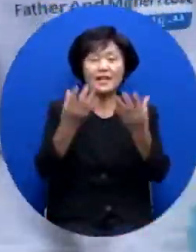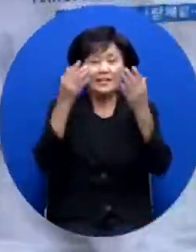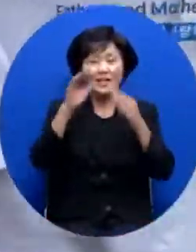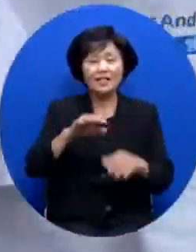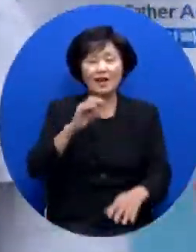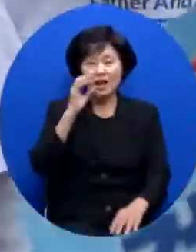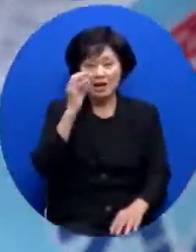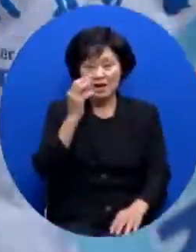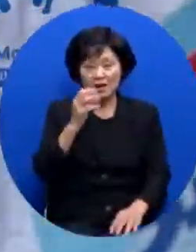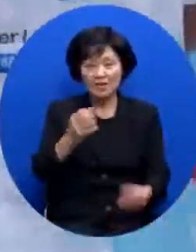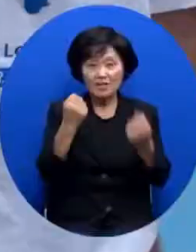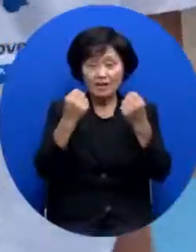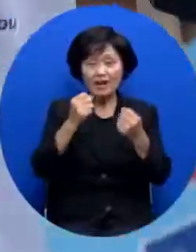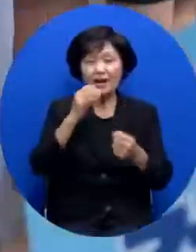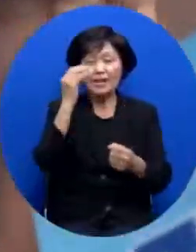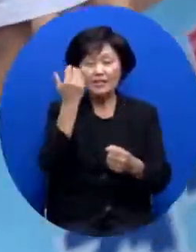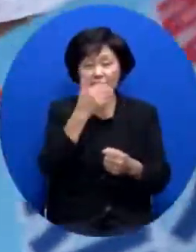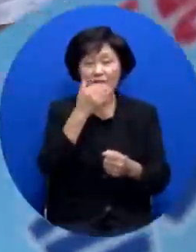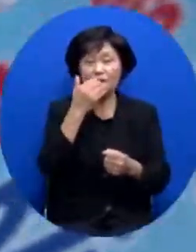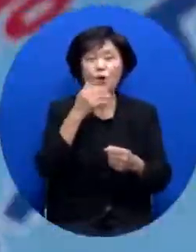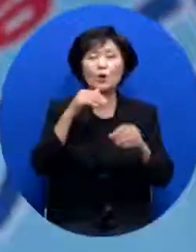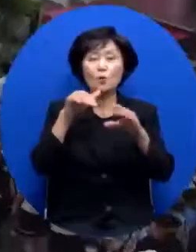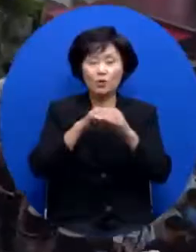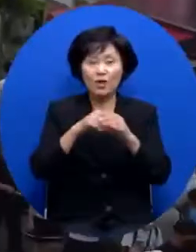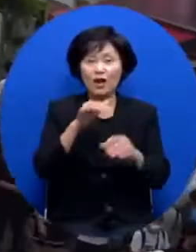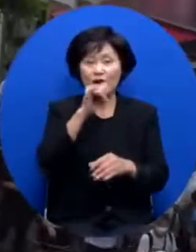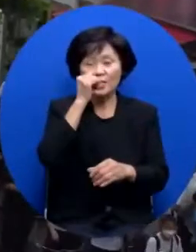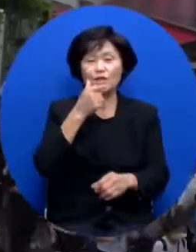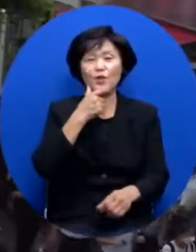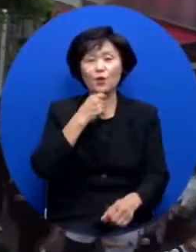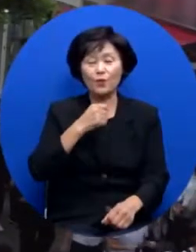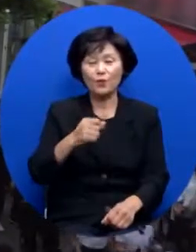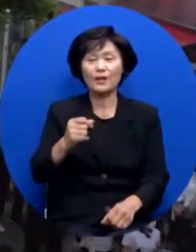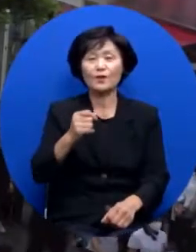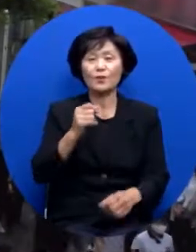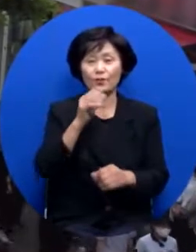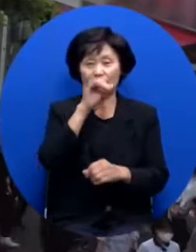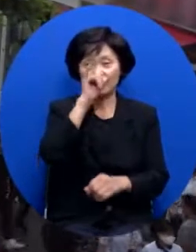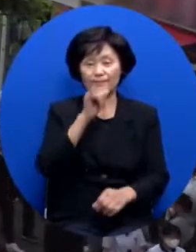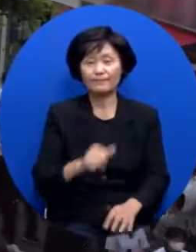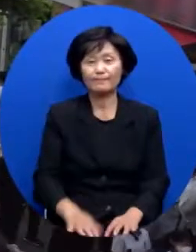기대하는 화합의 장으로 진행됐습니다. CTS 뉴스 홍정입니다.